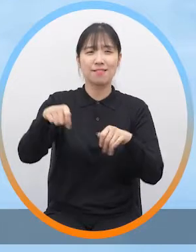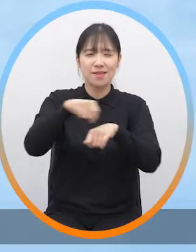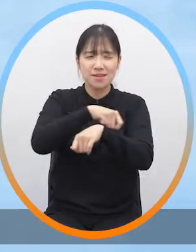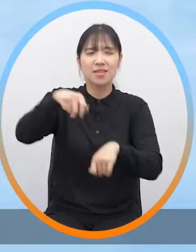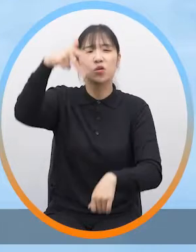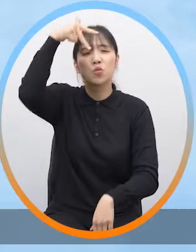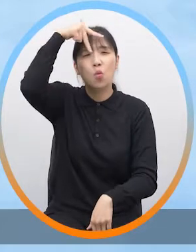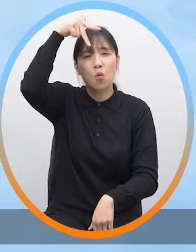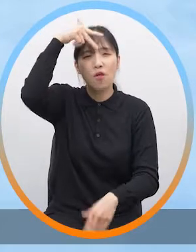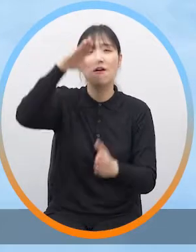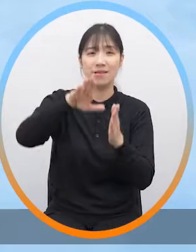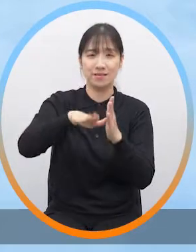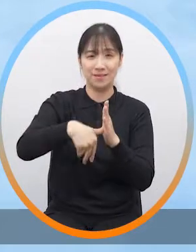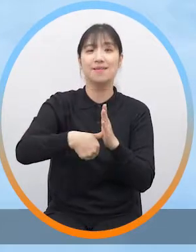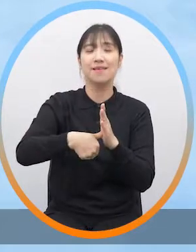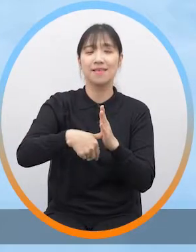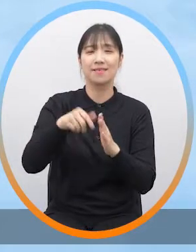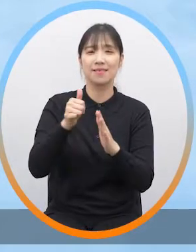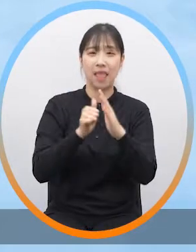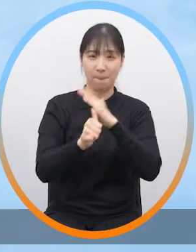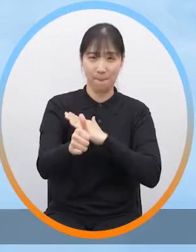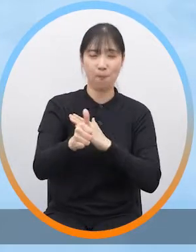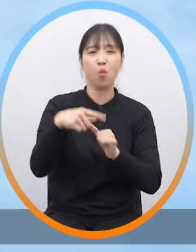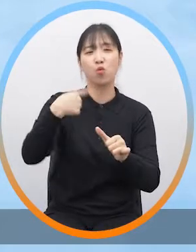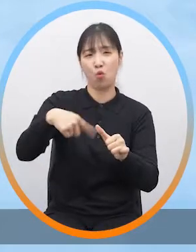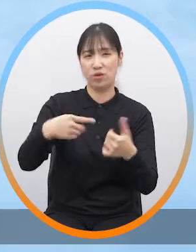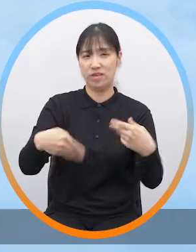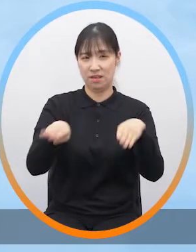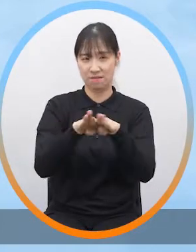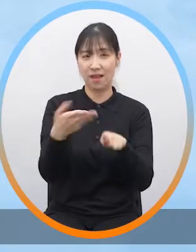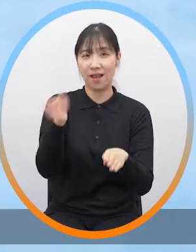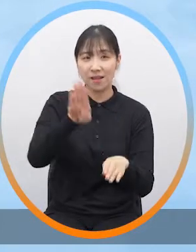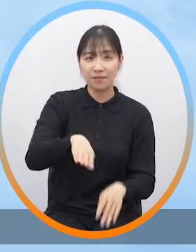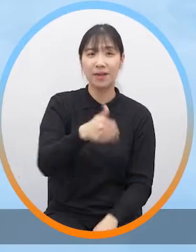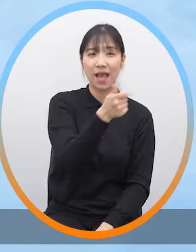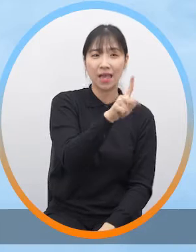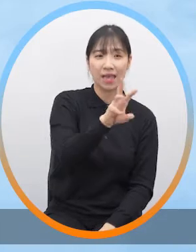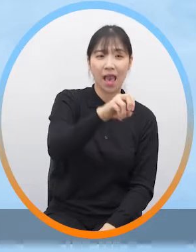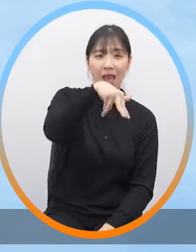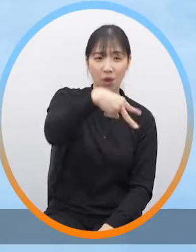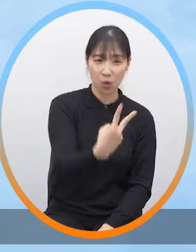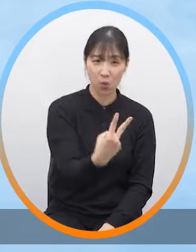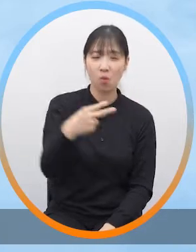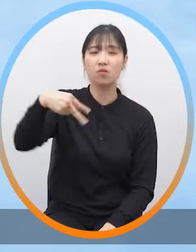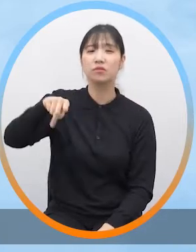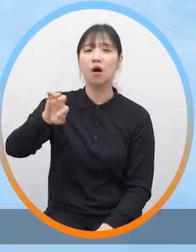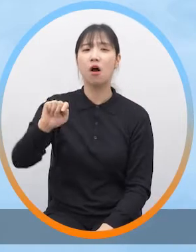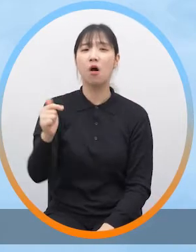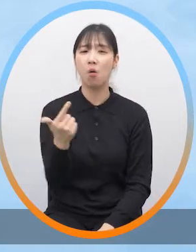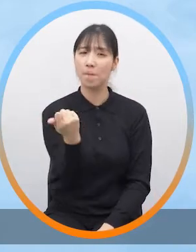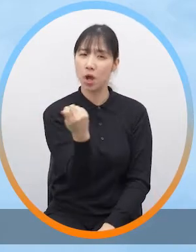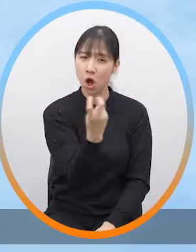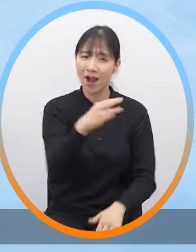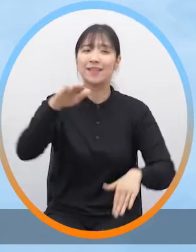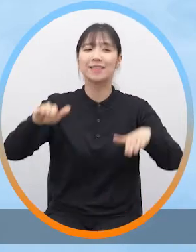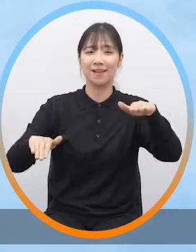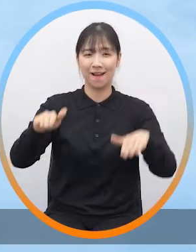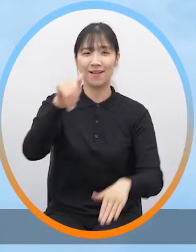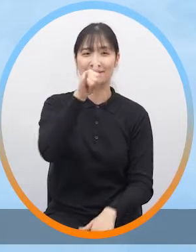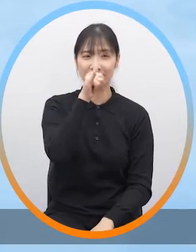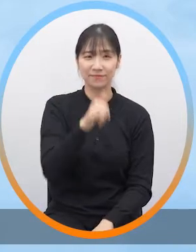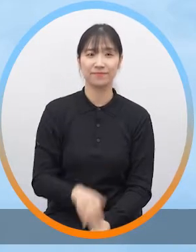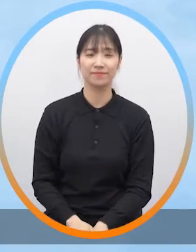조선시대의 대표적인 교육기관입니다. 하지만 향교와 서원은 몇 가지 점에서 차이가